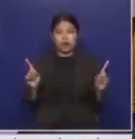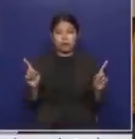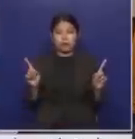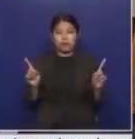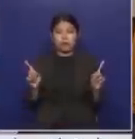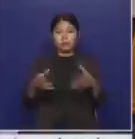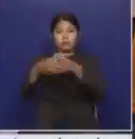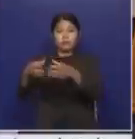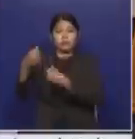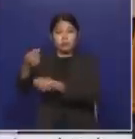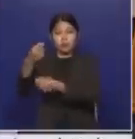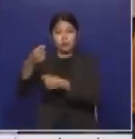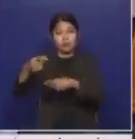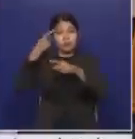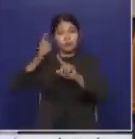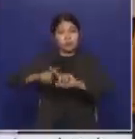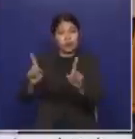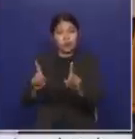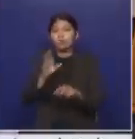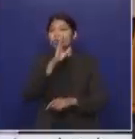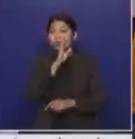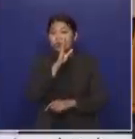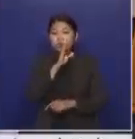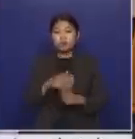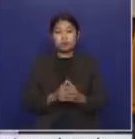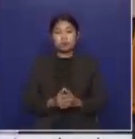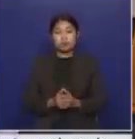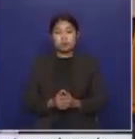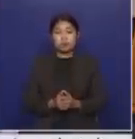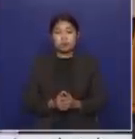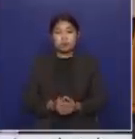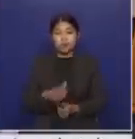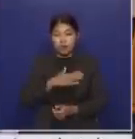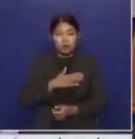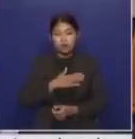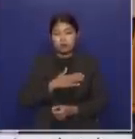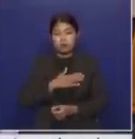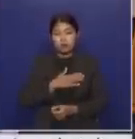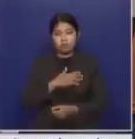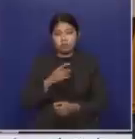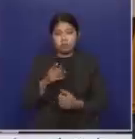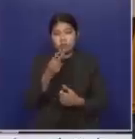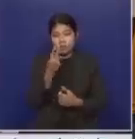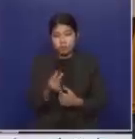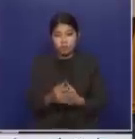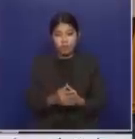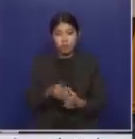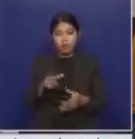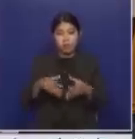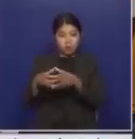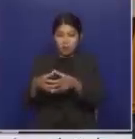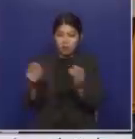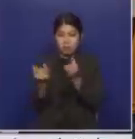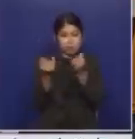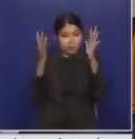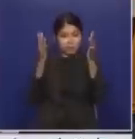ชุมนุมต้องเข้าใจก่อนครับว่าท่าทีที่ตรงไปตรงมาที่เราไม่คุ้นเคยจนกลายเป็นความเปรี้ยวป่าใน